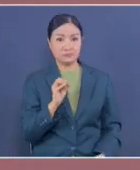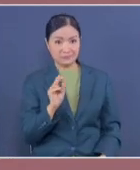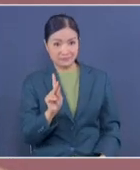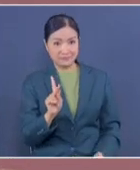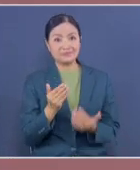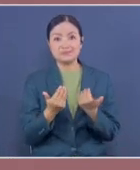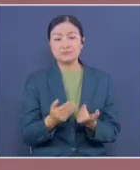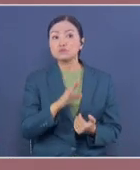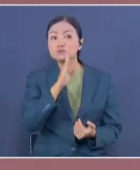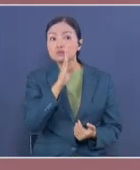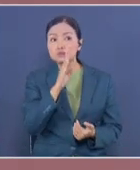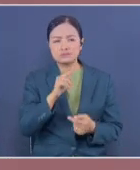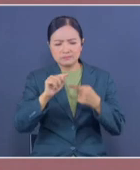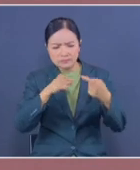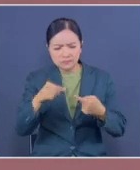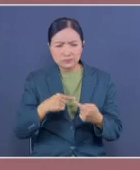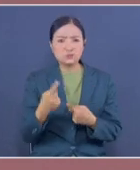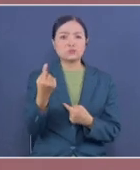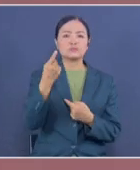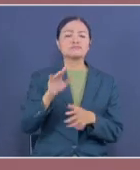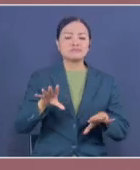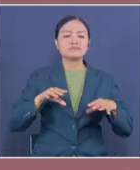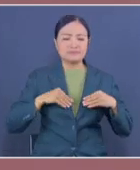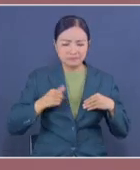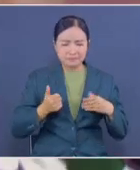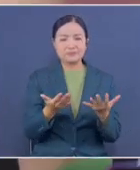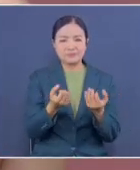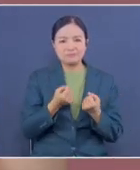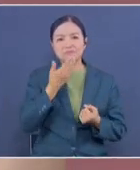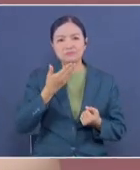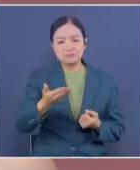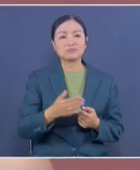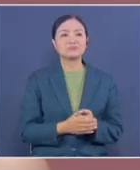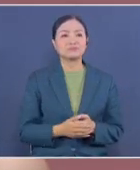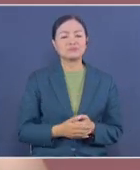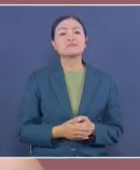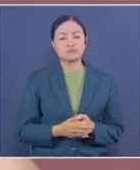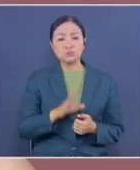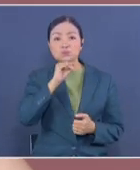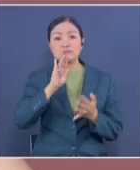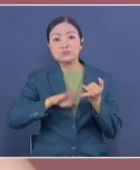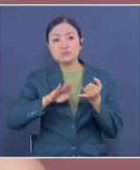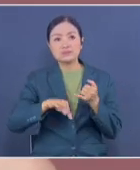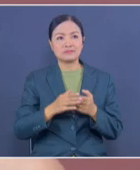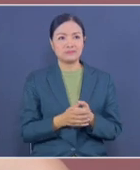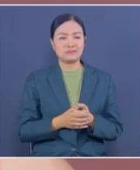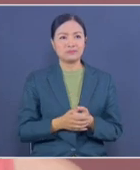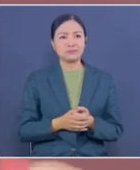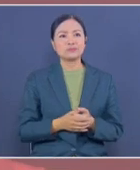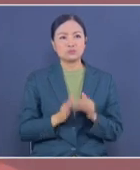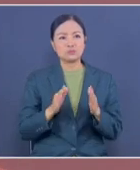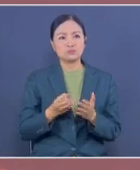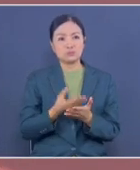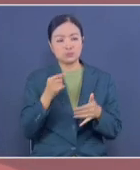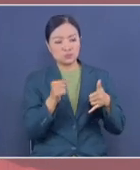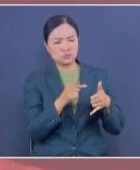ค่ะถ้าจะมีคอมเมนต์ซ้ำเติมก็รับได้เพราะรับมาตลอดพร้อมทิ้งท้ายชัดเจนค่ะว่าไฮโซพกที่เคยเป็นข่าวมีสถ